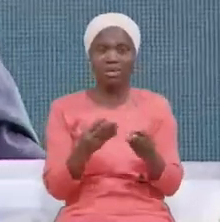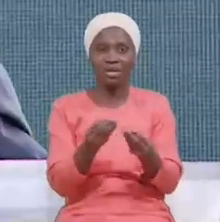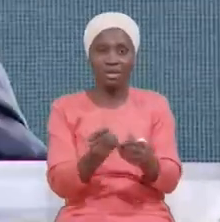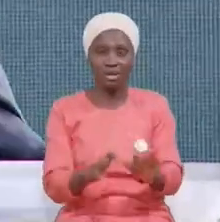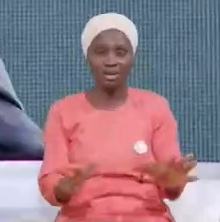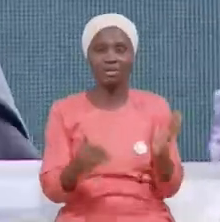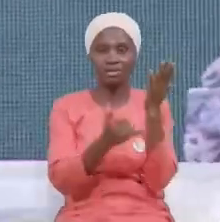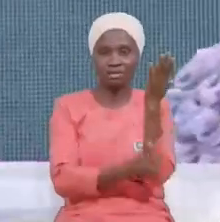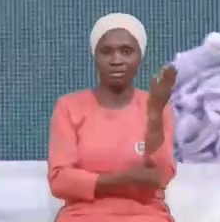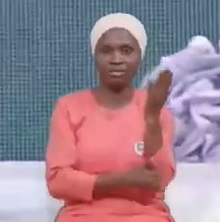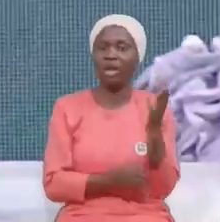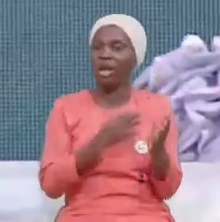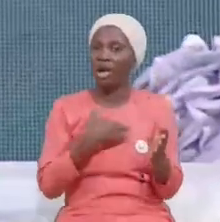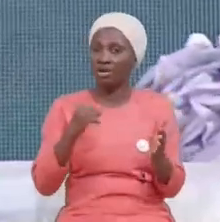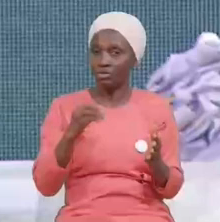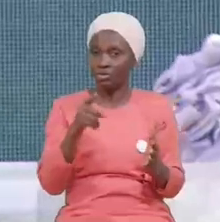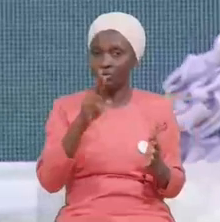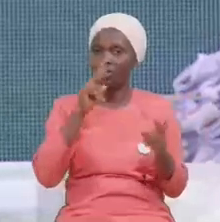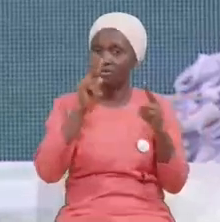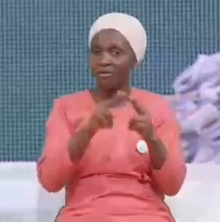Alors vous devez être vigilant.